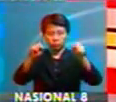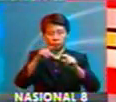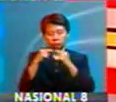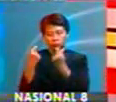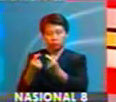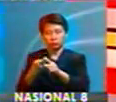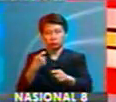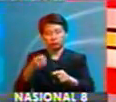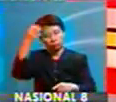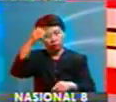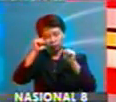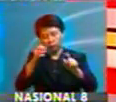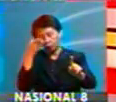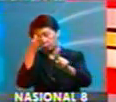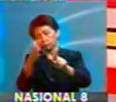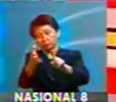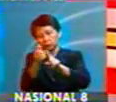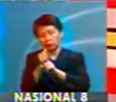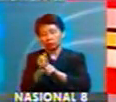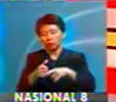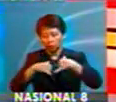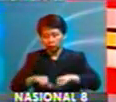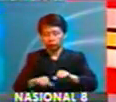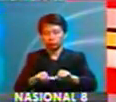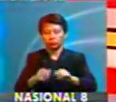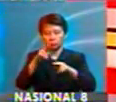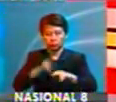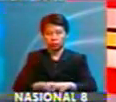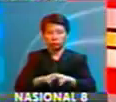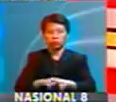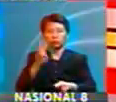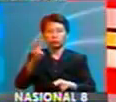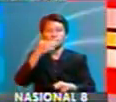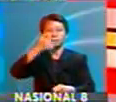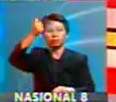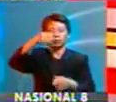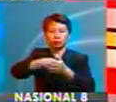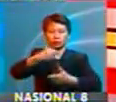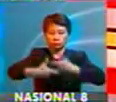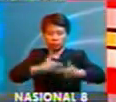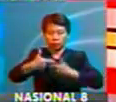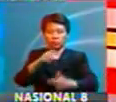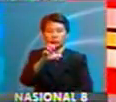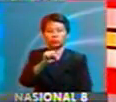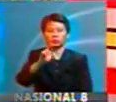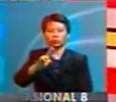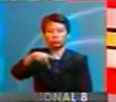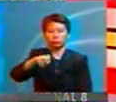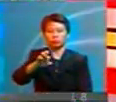yakinant mampu mencapai matlamatnya dan terus mengekalkan kedudukan kedua terbaik dalam saingan Liga